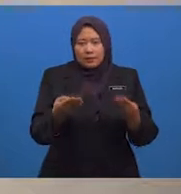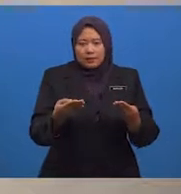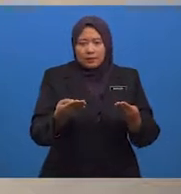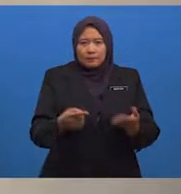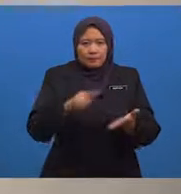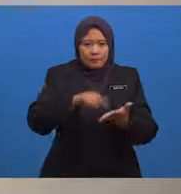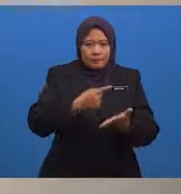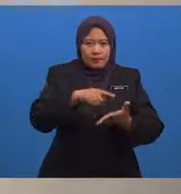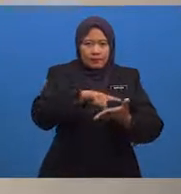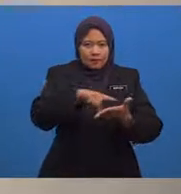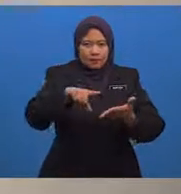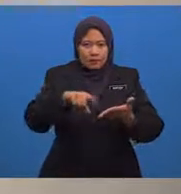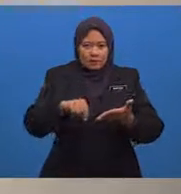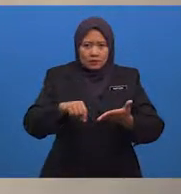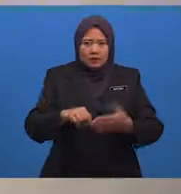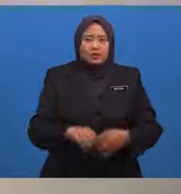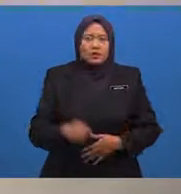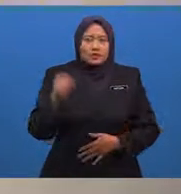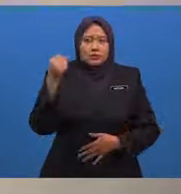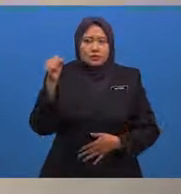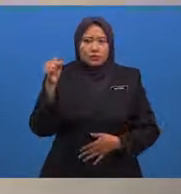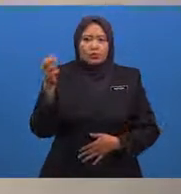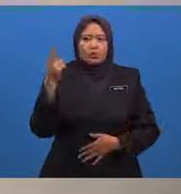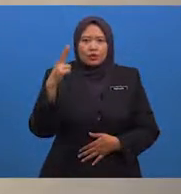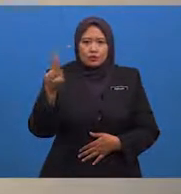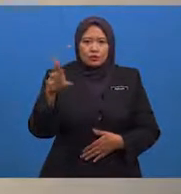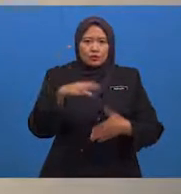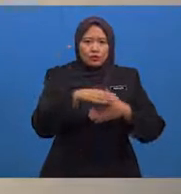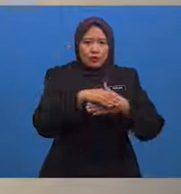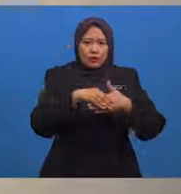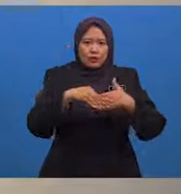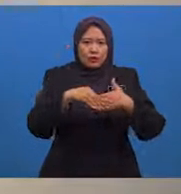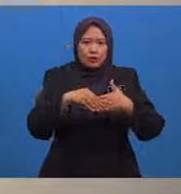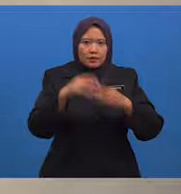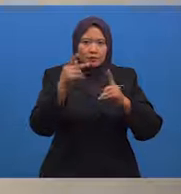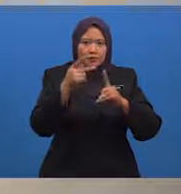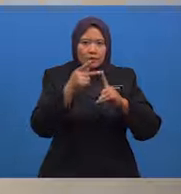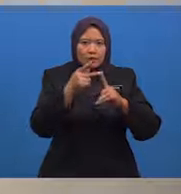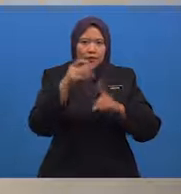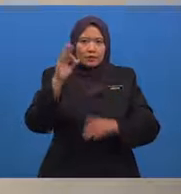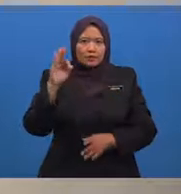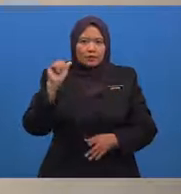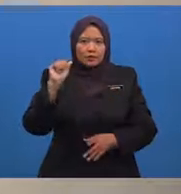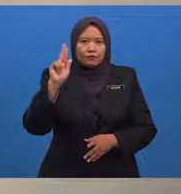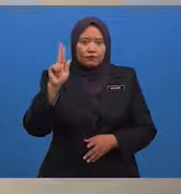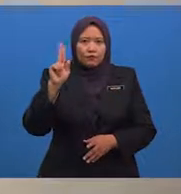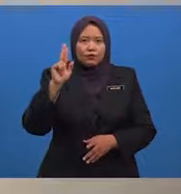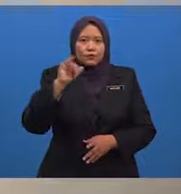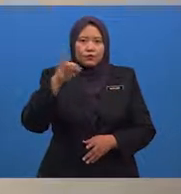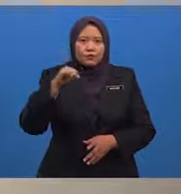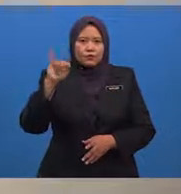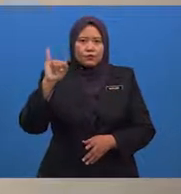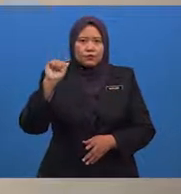Yati muncul semasa Encik Musa dan Datuk Penghulu ingin pulang. Pak